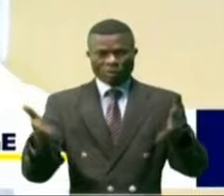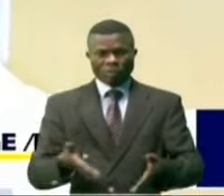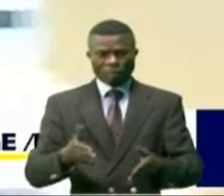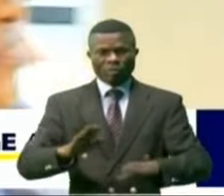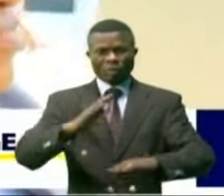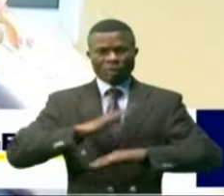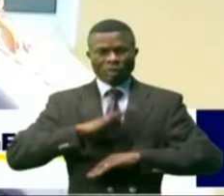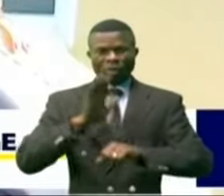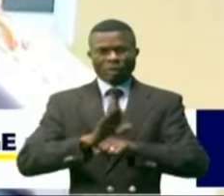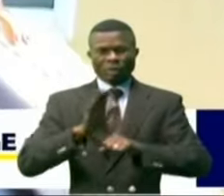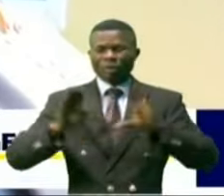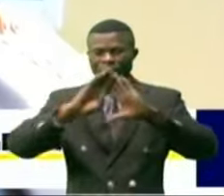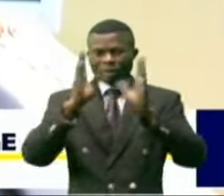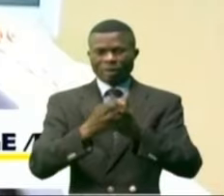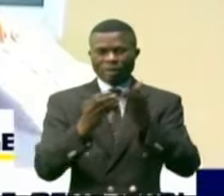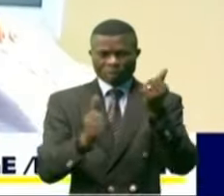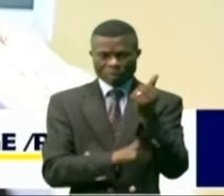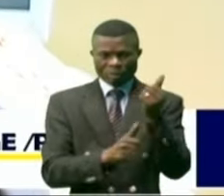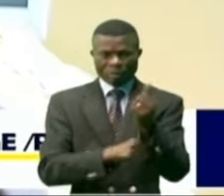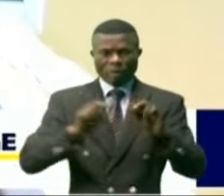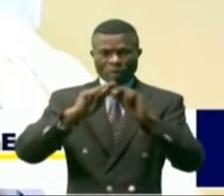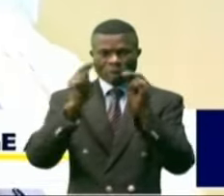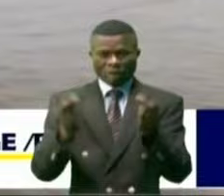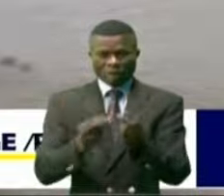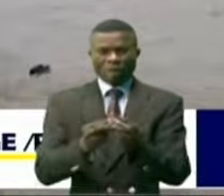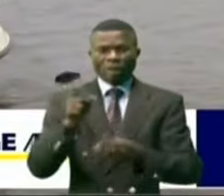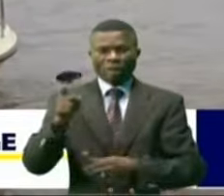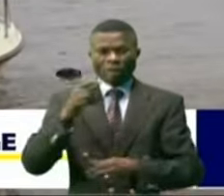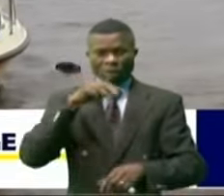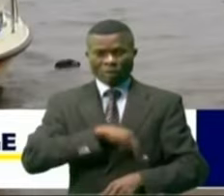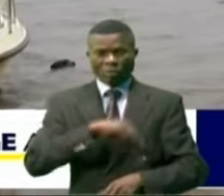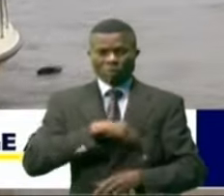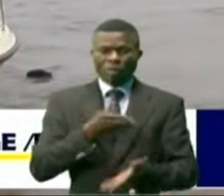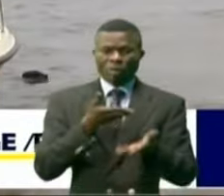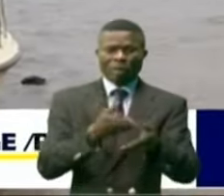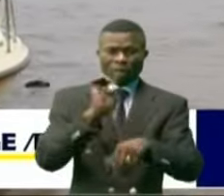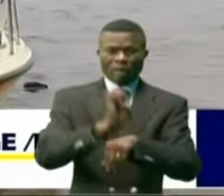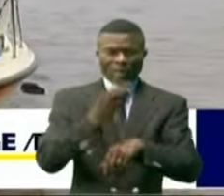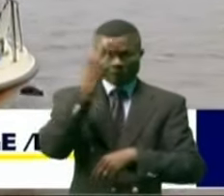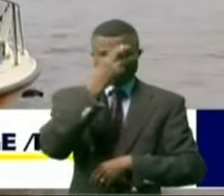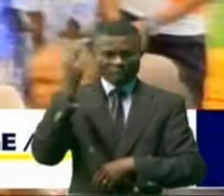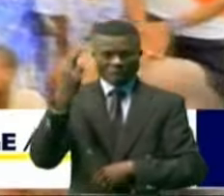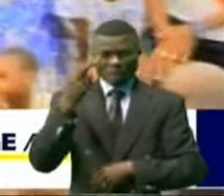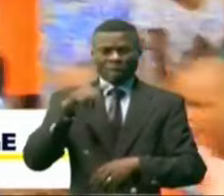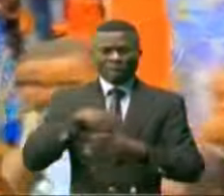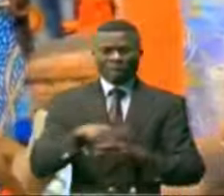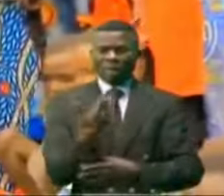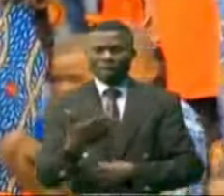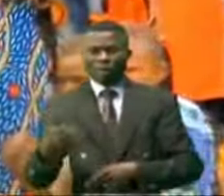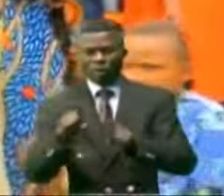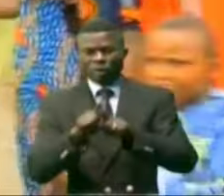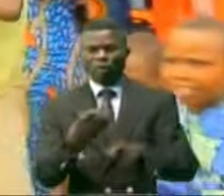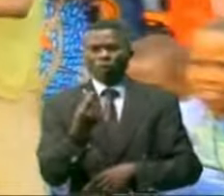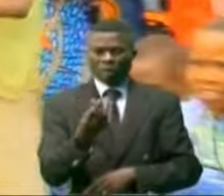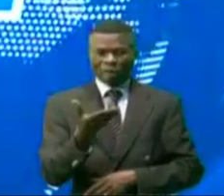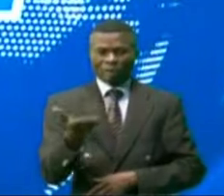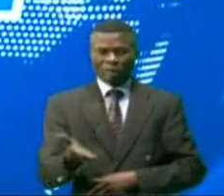grande satisfaction de tous. Signalons que le groupe Saint-Alexis a pour mission d'aider l'Église catholique matériellement et financièrement.